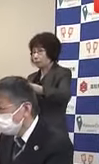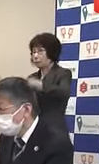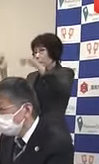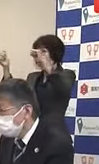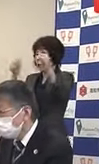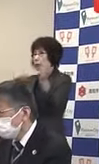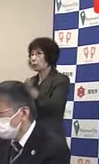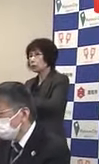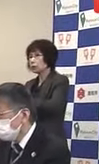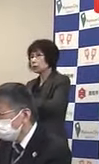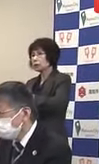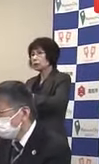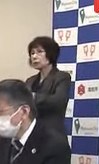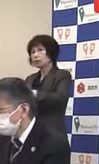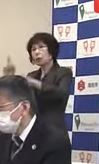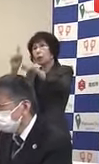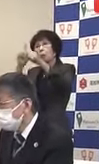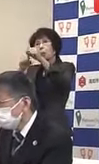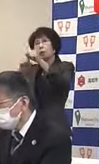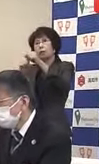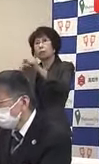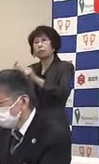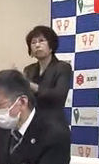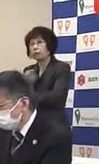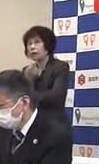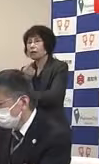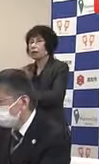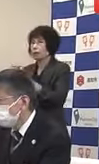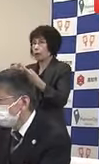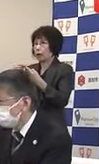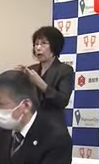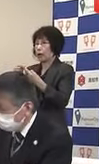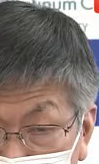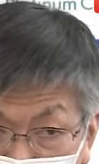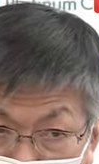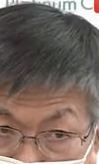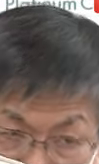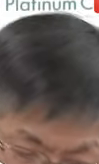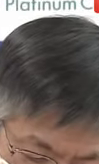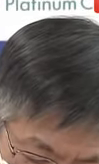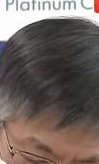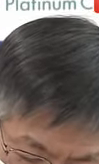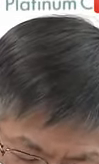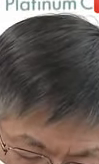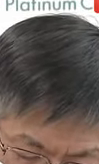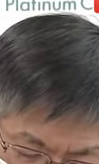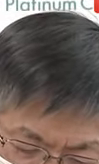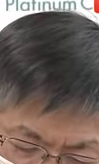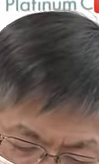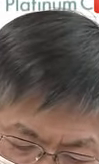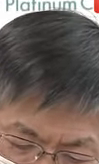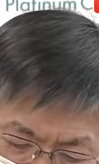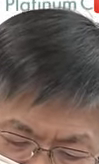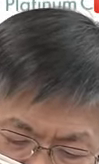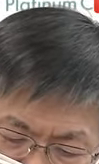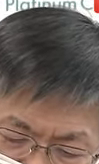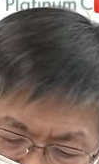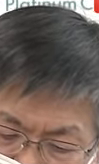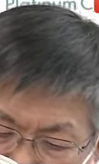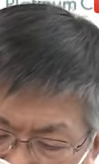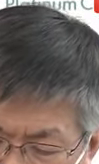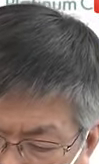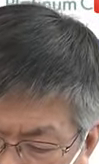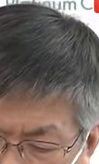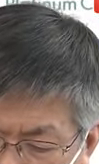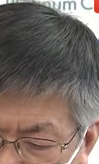また岡崎市長は今年のよさこい祭りについて、 通常 の、 第68回よさこい祭りという名